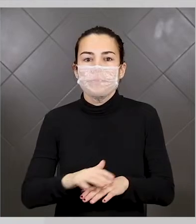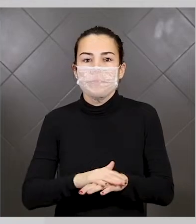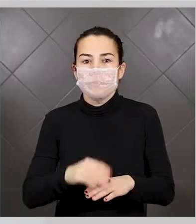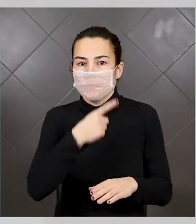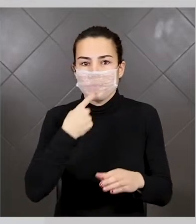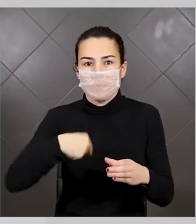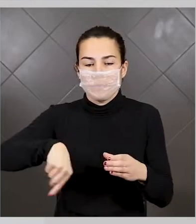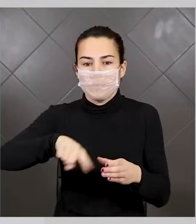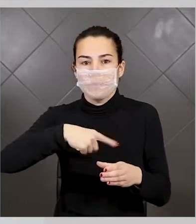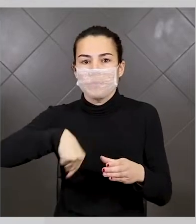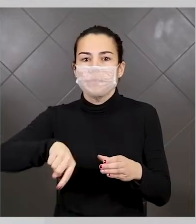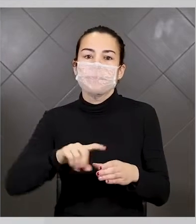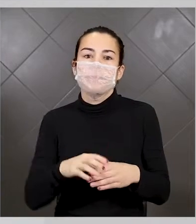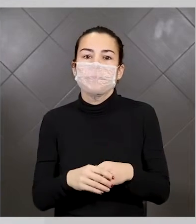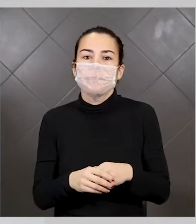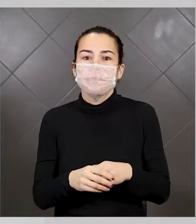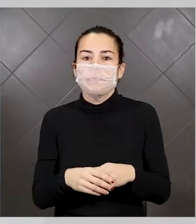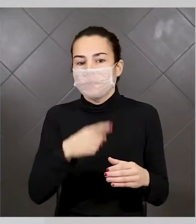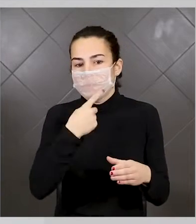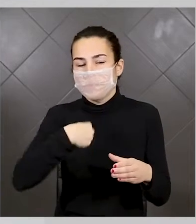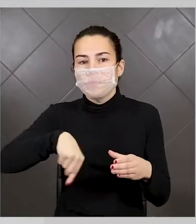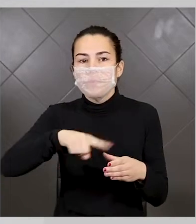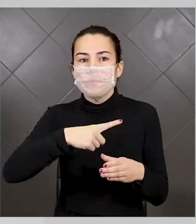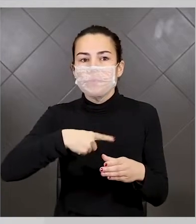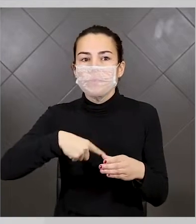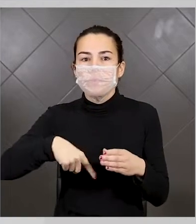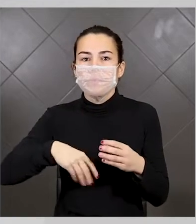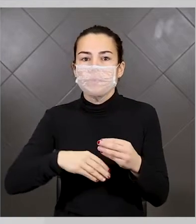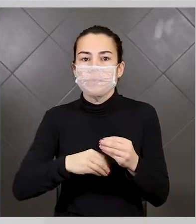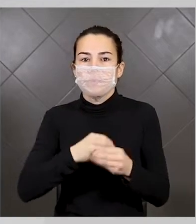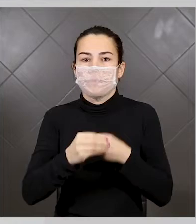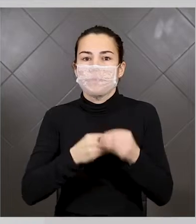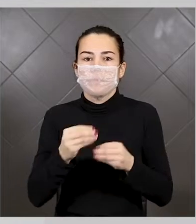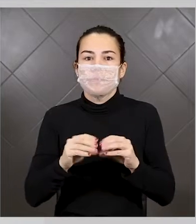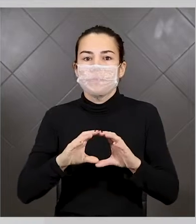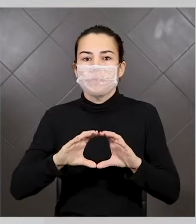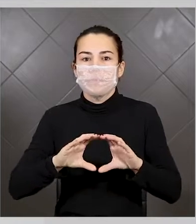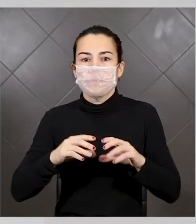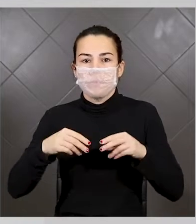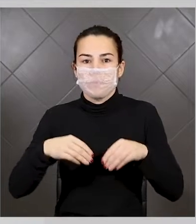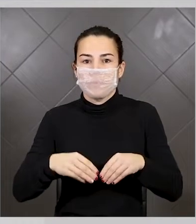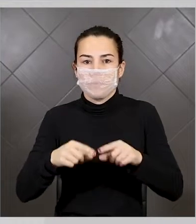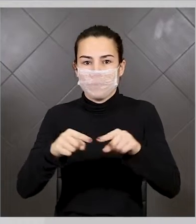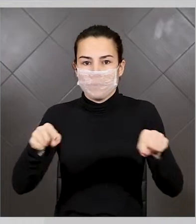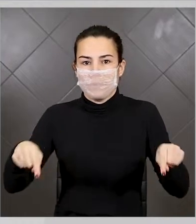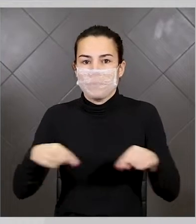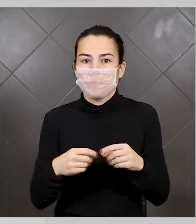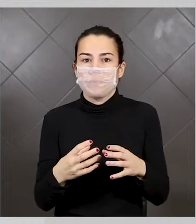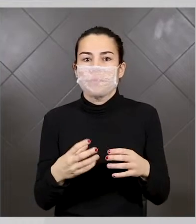per fer que tot sigui un pastís purament fet de motlle crua, ja que la llet de motlle es fa amb motlle